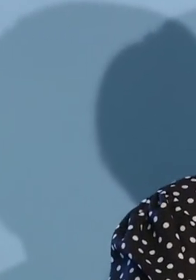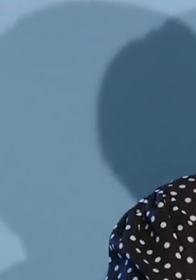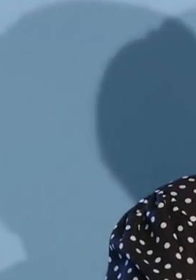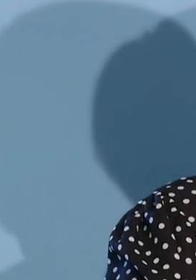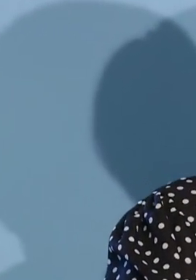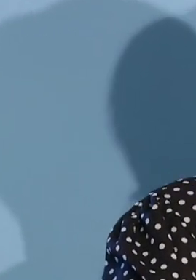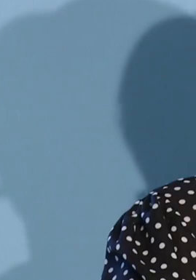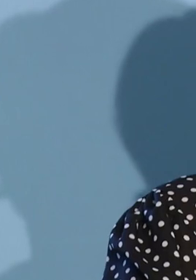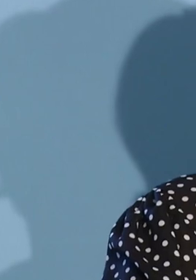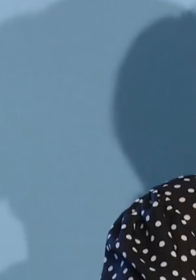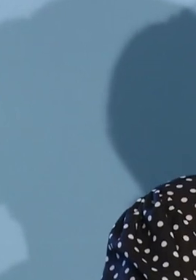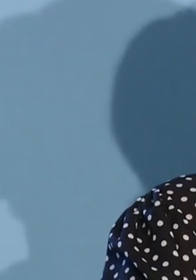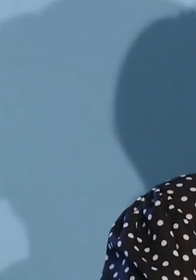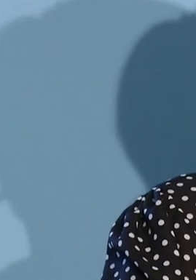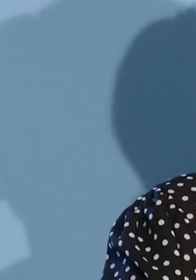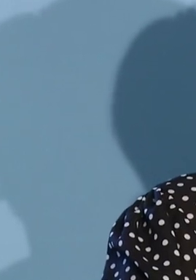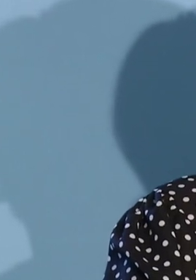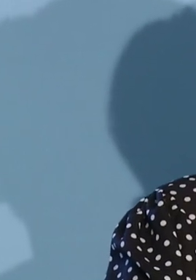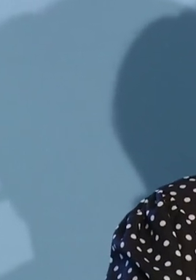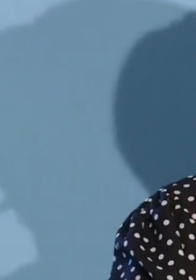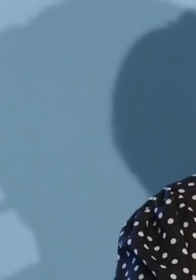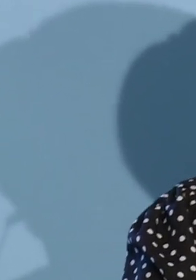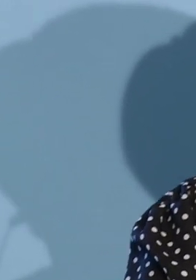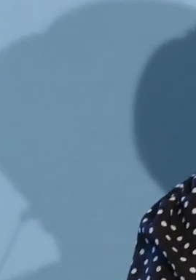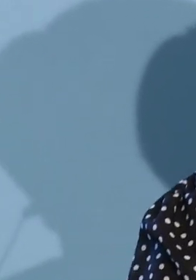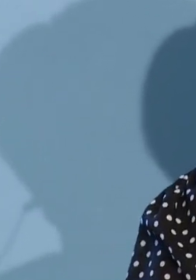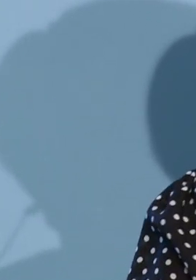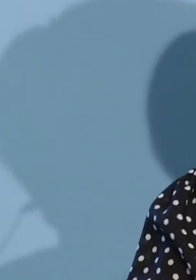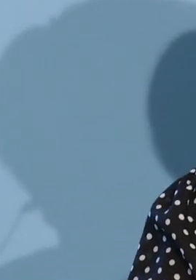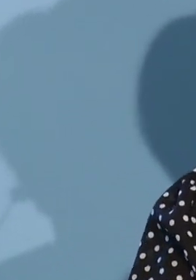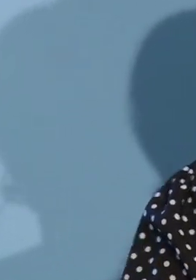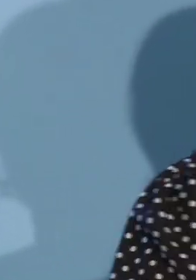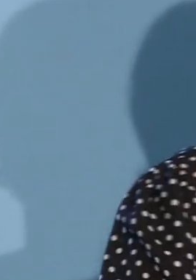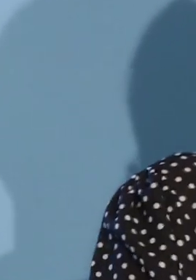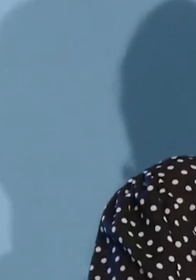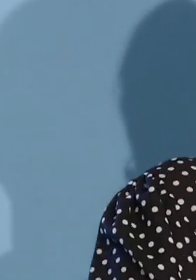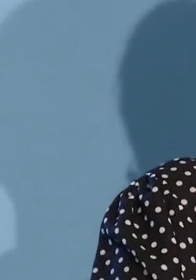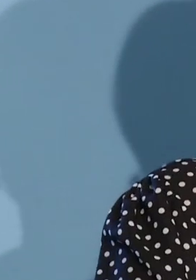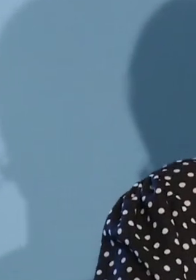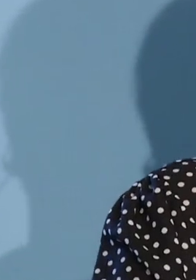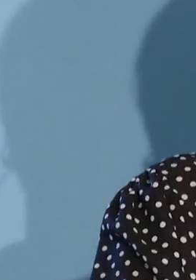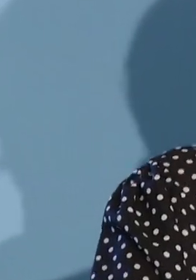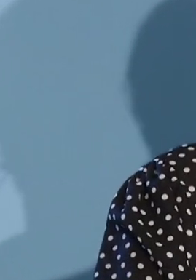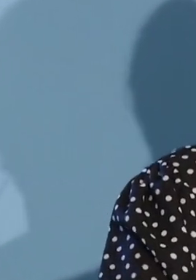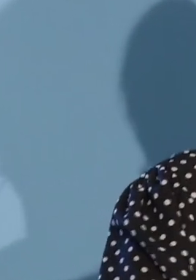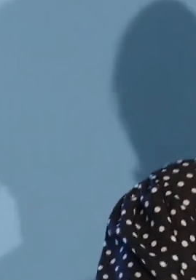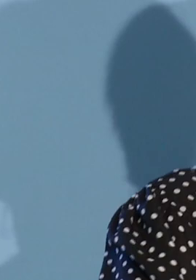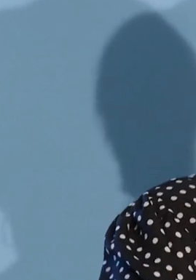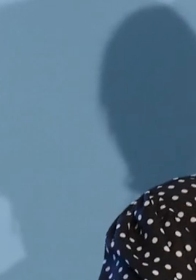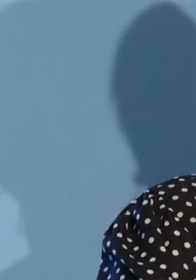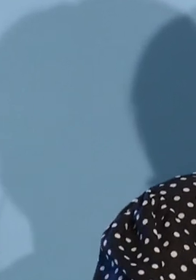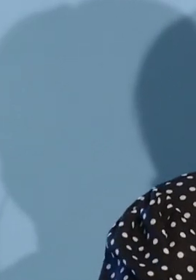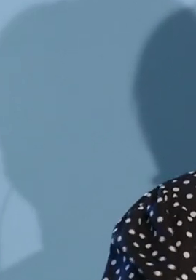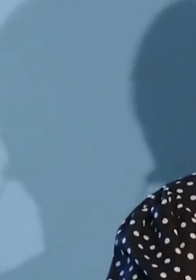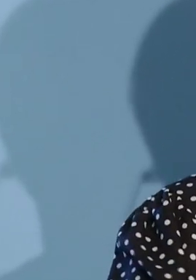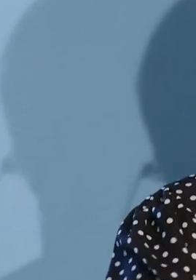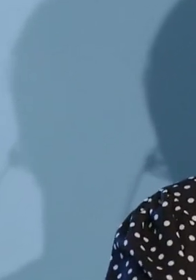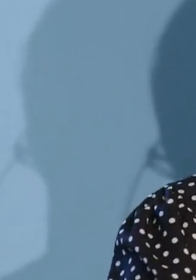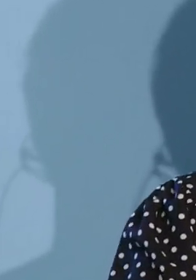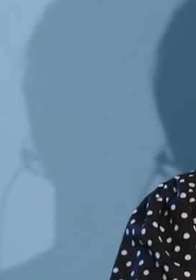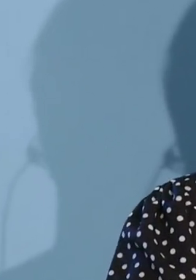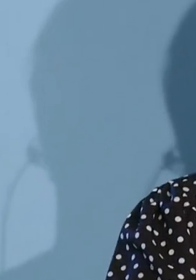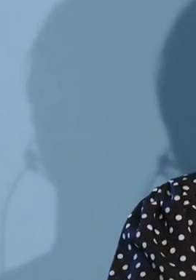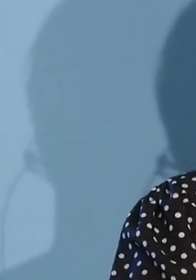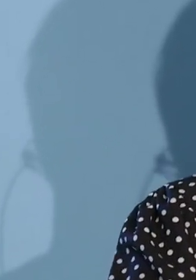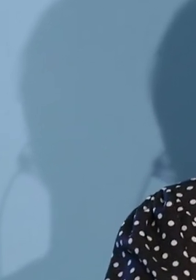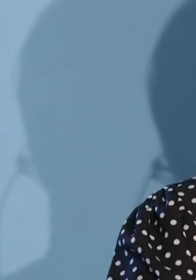pengarna som faktiskt erbjuder en livsstil som vi inte vill att man ska välja. Och det handlar om vettiga arbetsvillkor och det handlar om stora summor